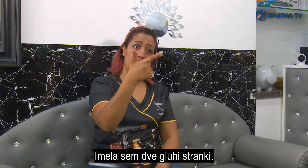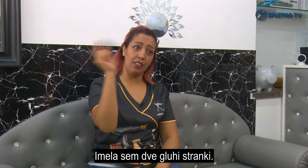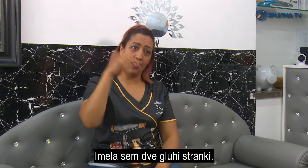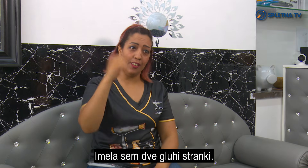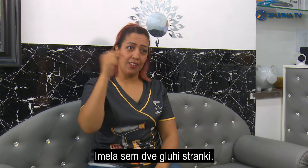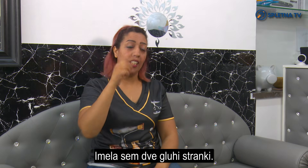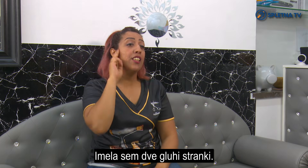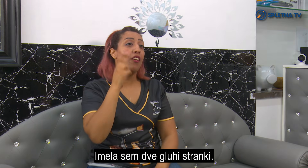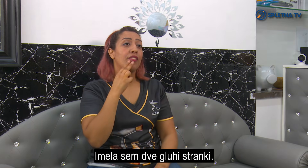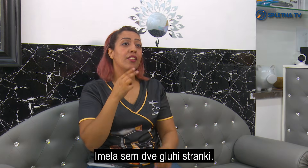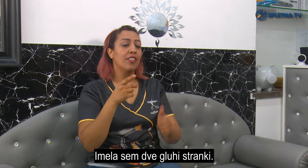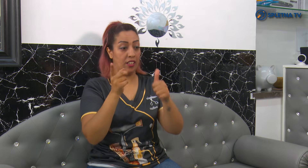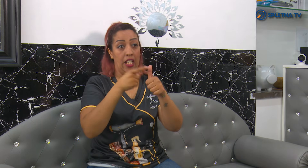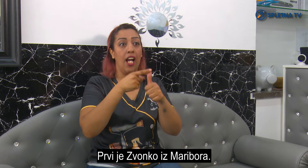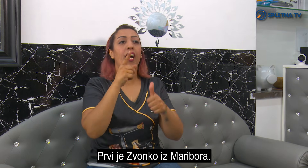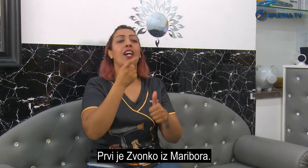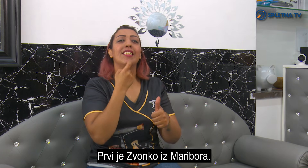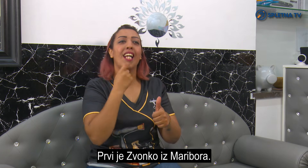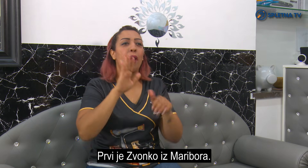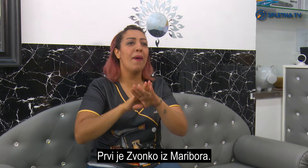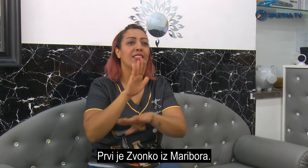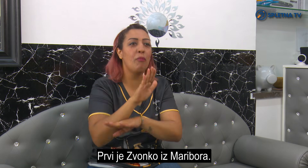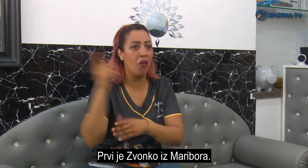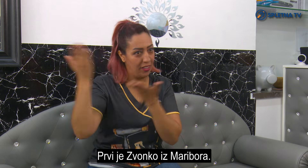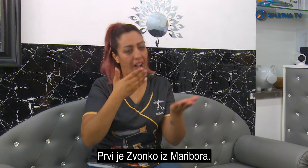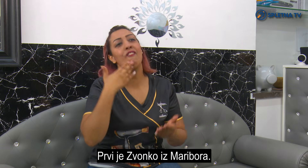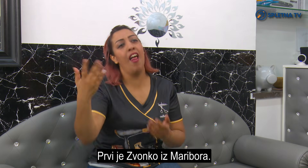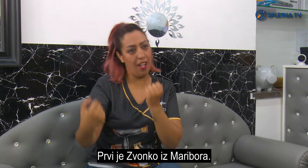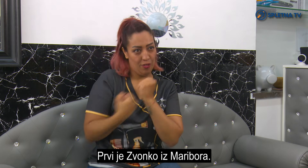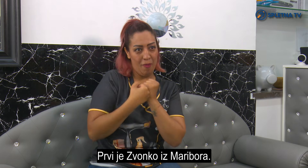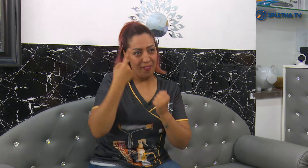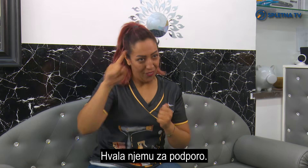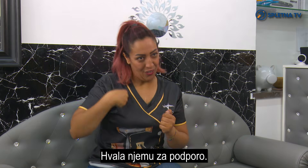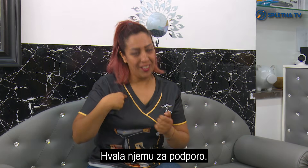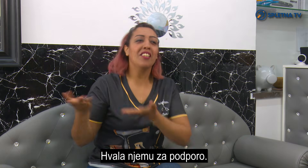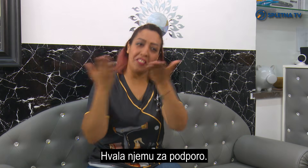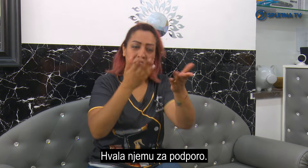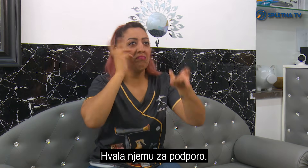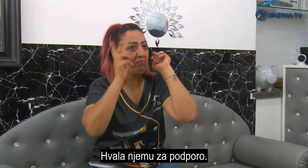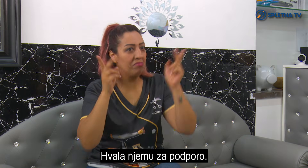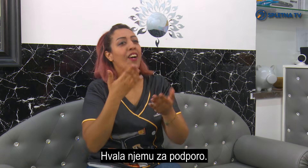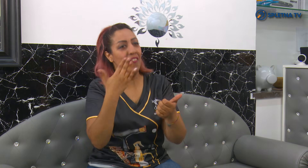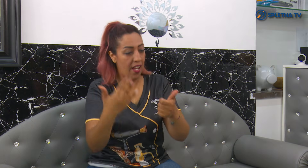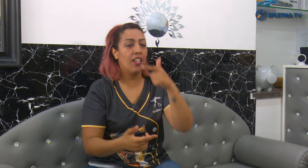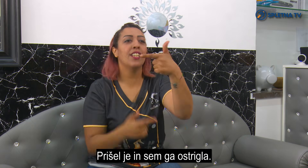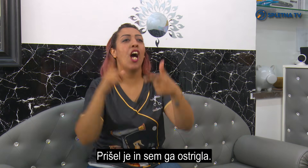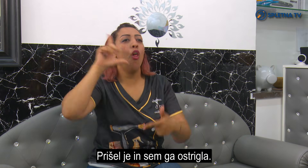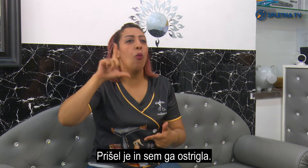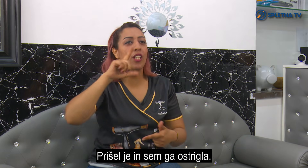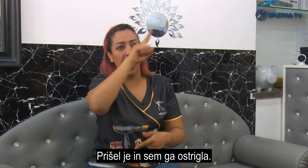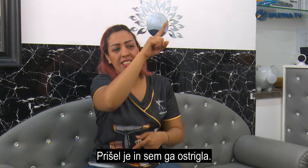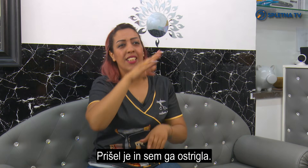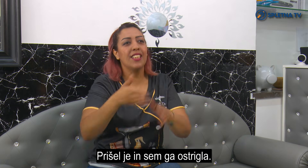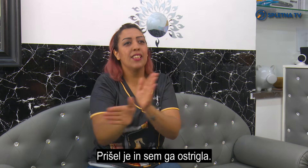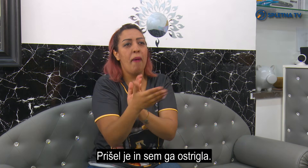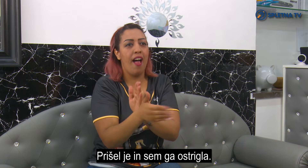sem 2 gluhi stranki. Prvi je Zvonko iz Maribora. Hvala njemu za podporo. Prišel je